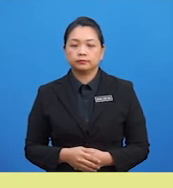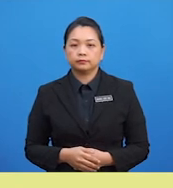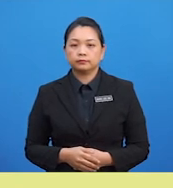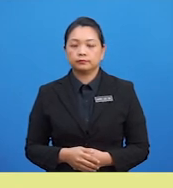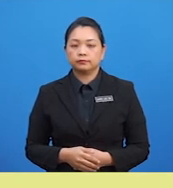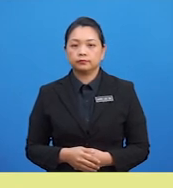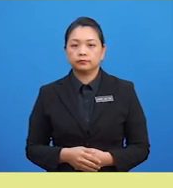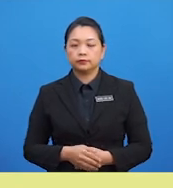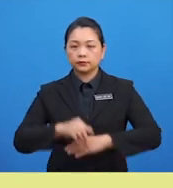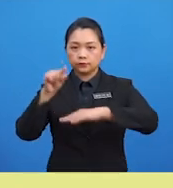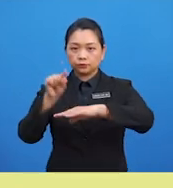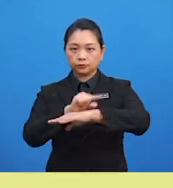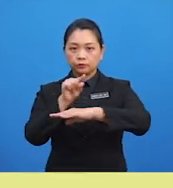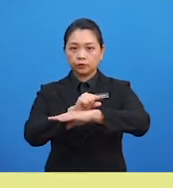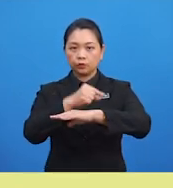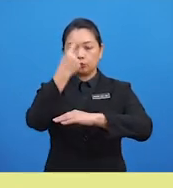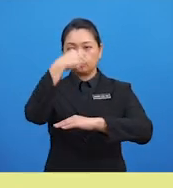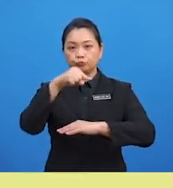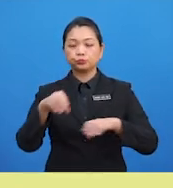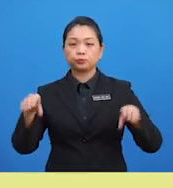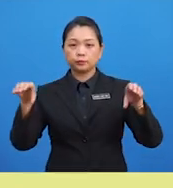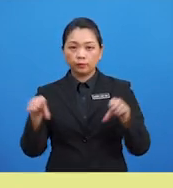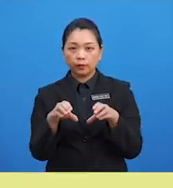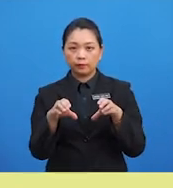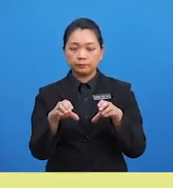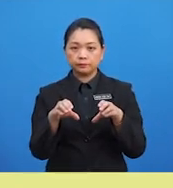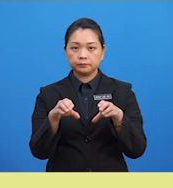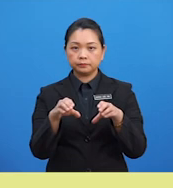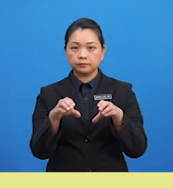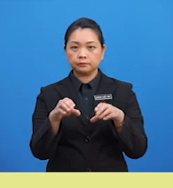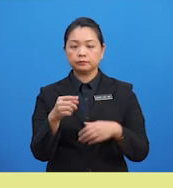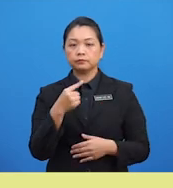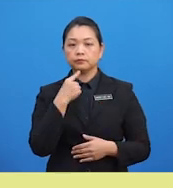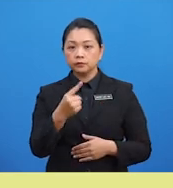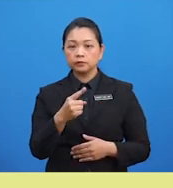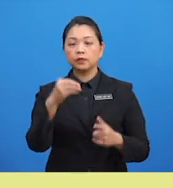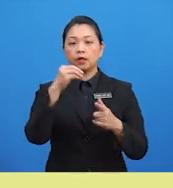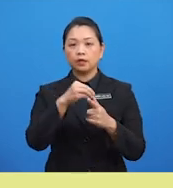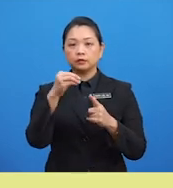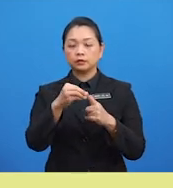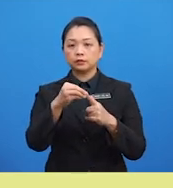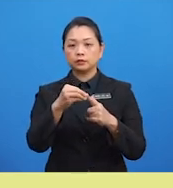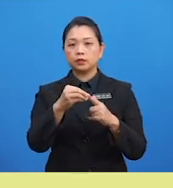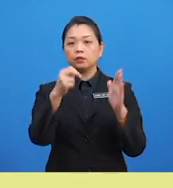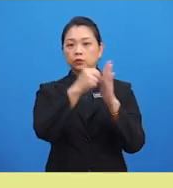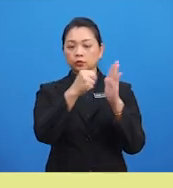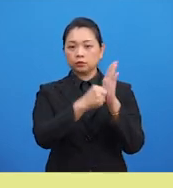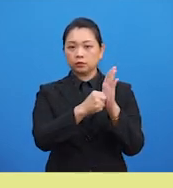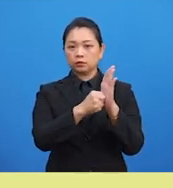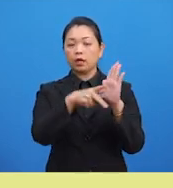Teks digunakan untuk membuat nota atau label pada